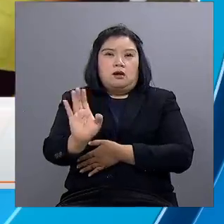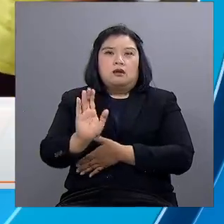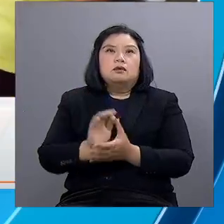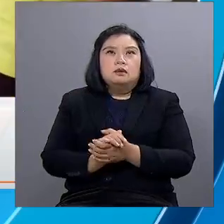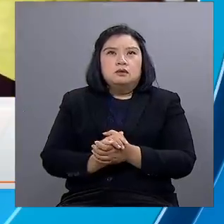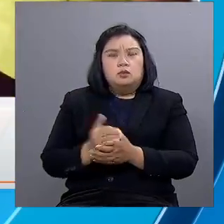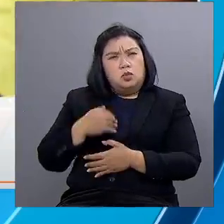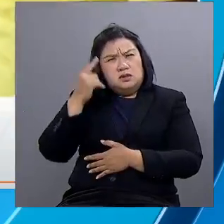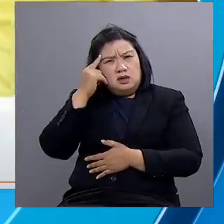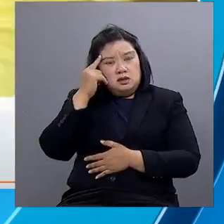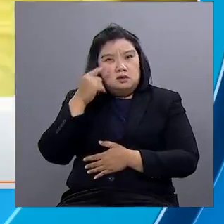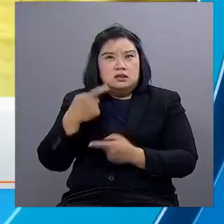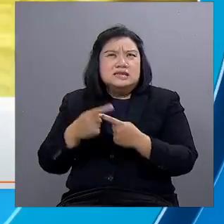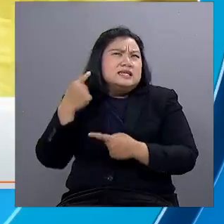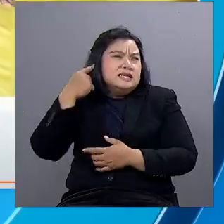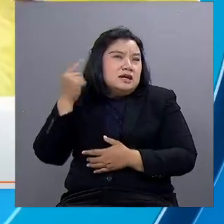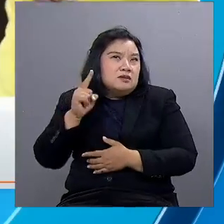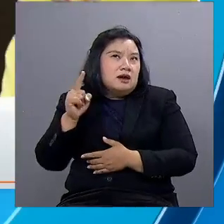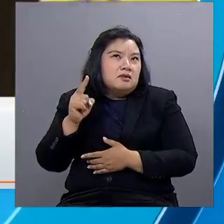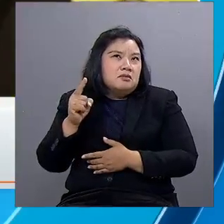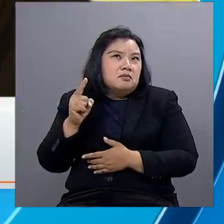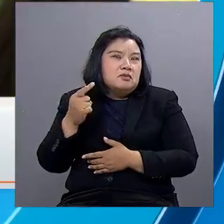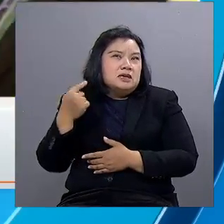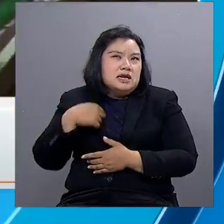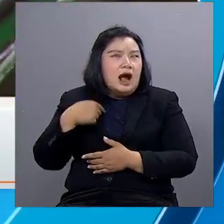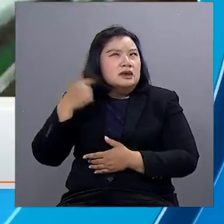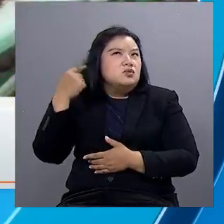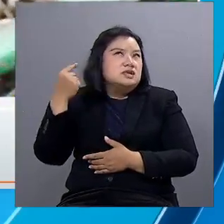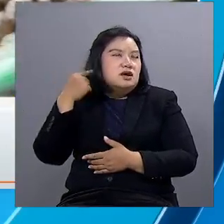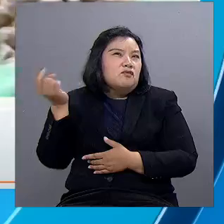นี้เสียงมันจะเป็นยังไงเน า ะเสียงมันจะอยากฟังอ ่ ะ เดี๋ยวแล้ว